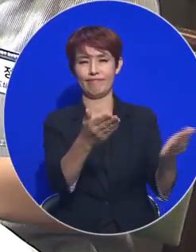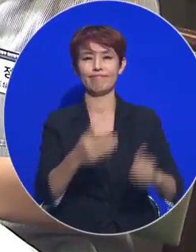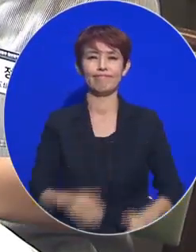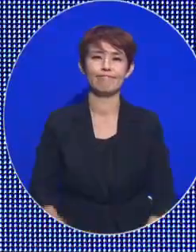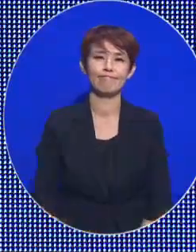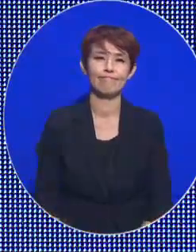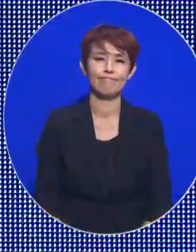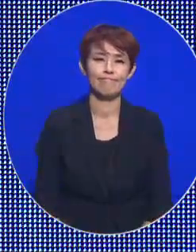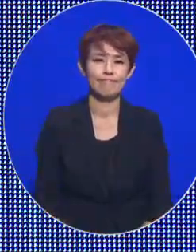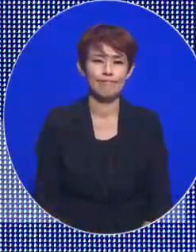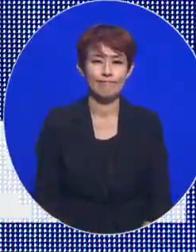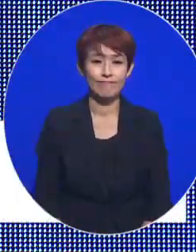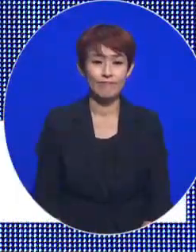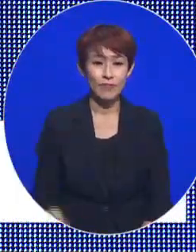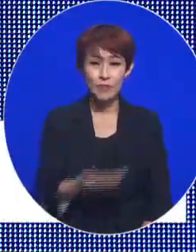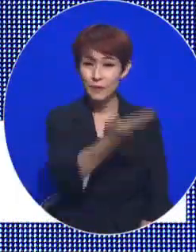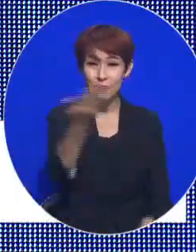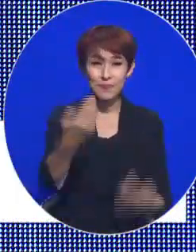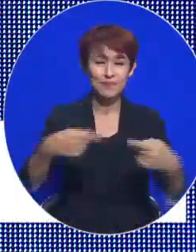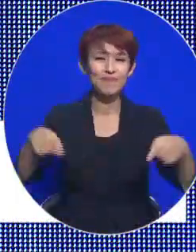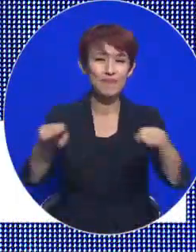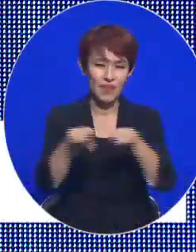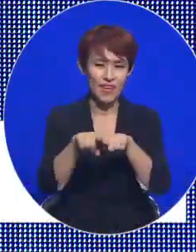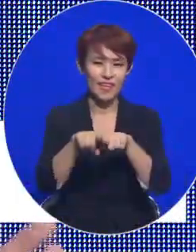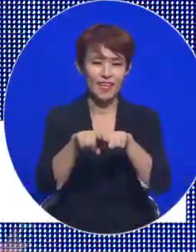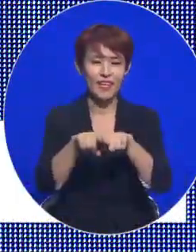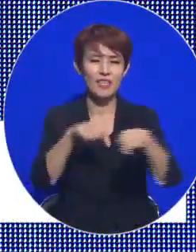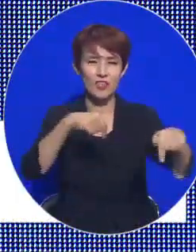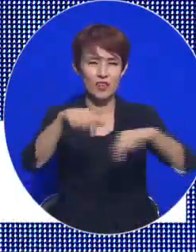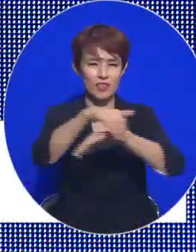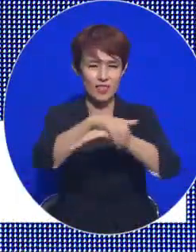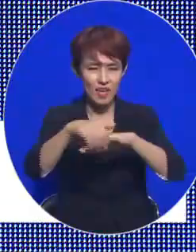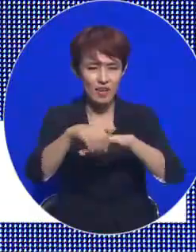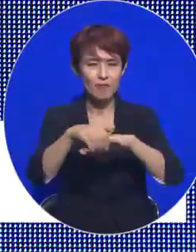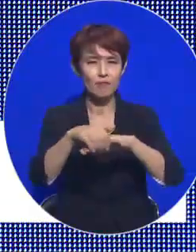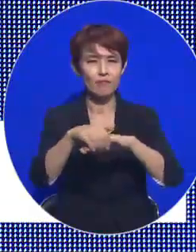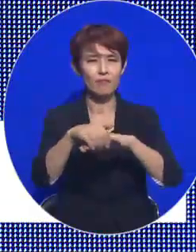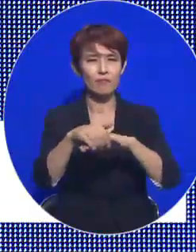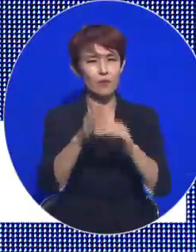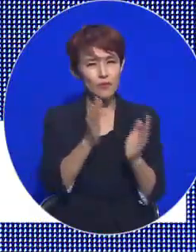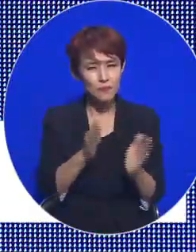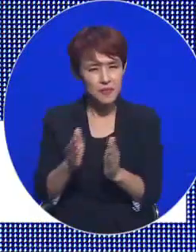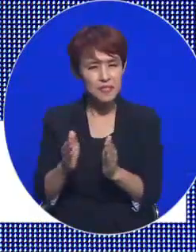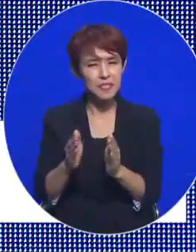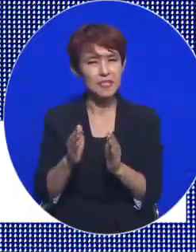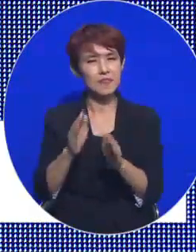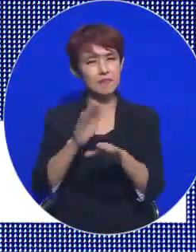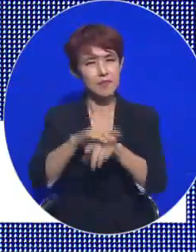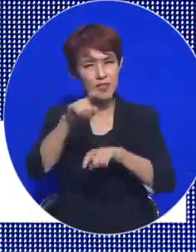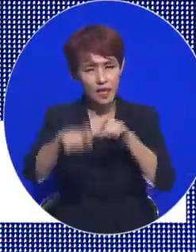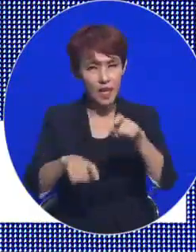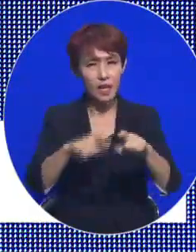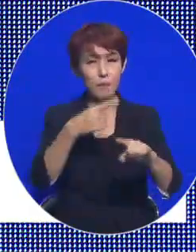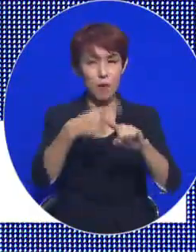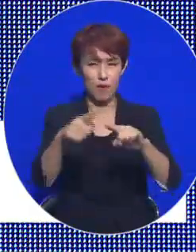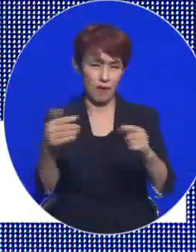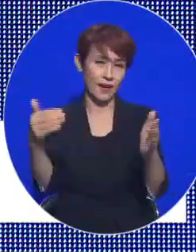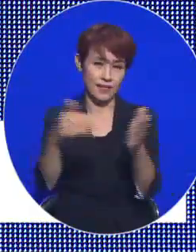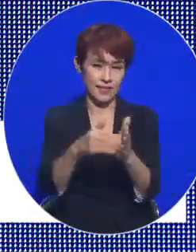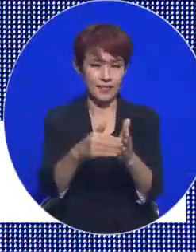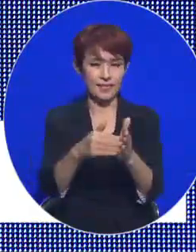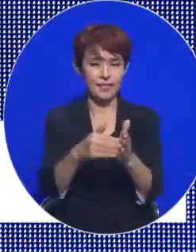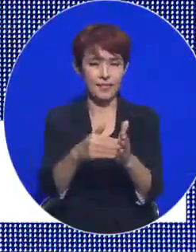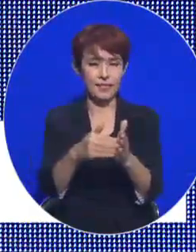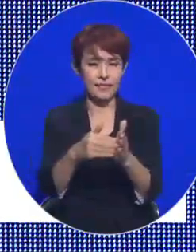계획입니다. 여러분들과 함께 정책의 입안 과정, 실행 과정, 또 평가